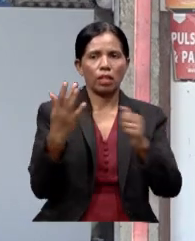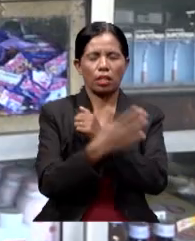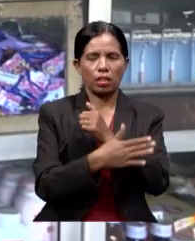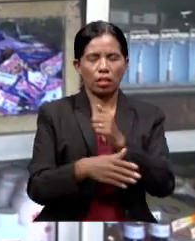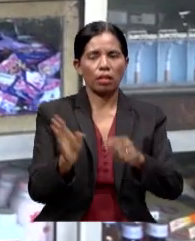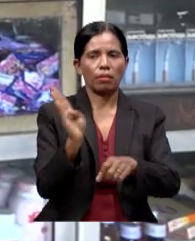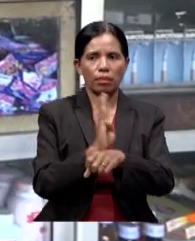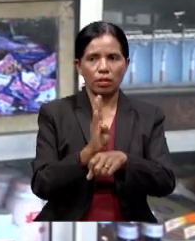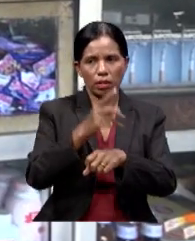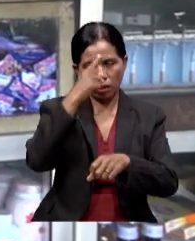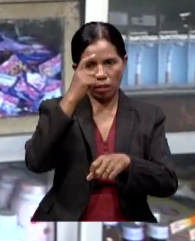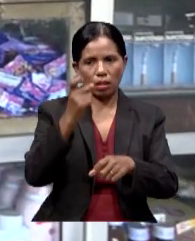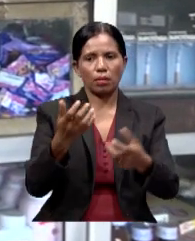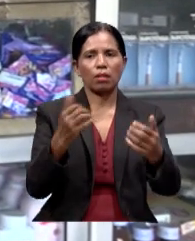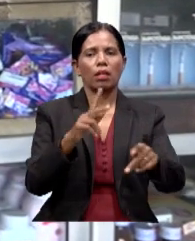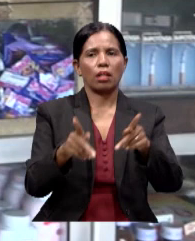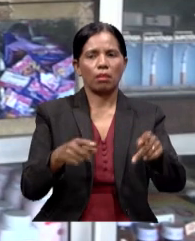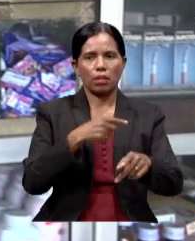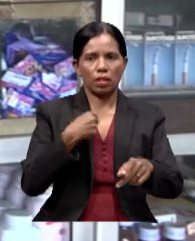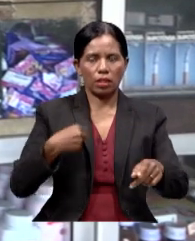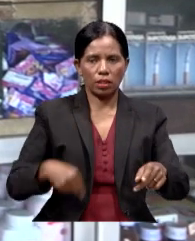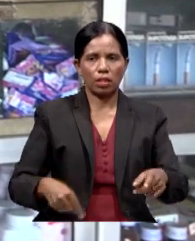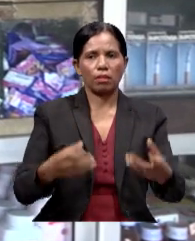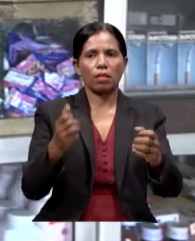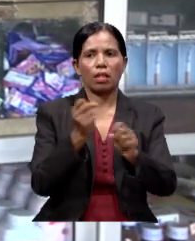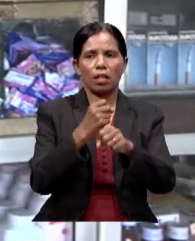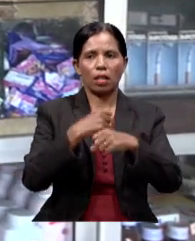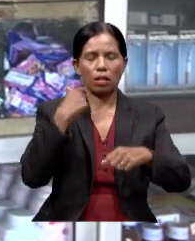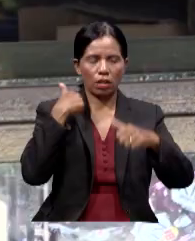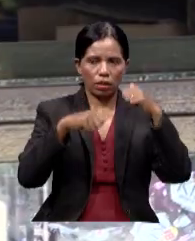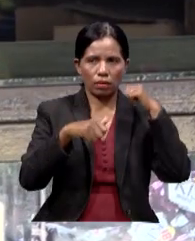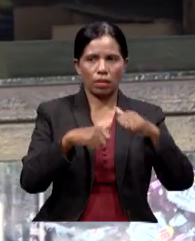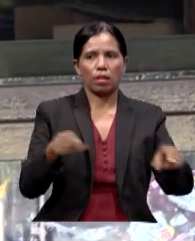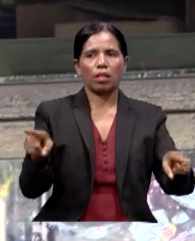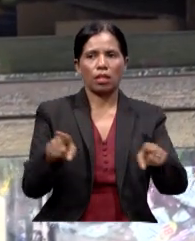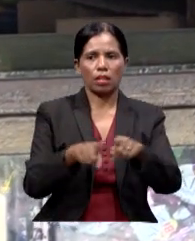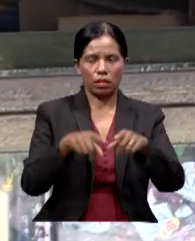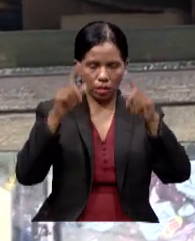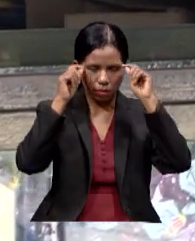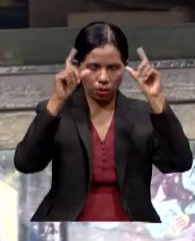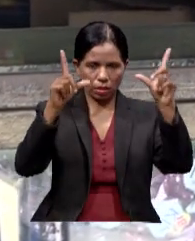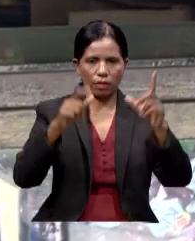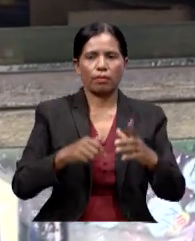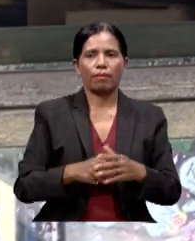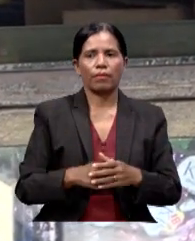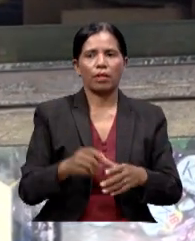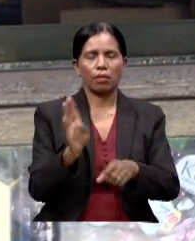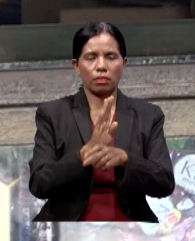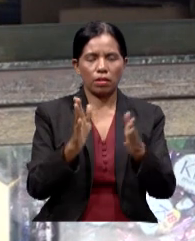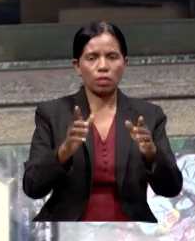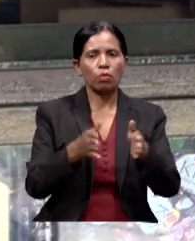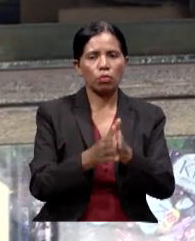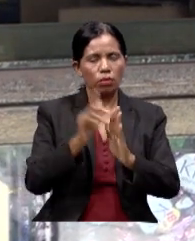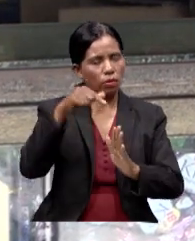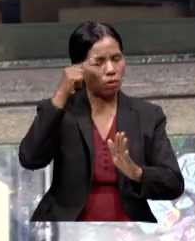negosiu. Tambah daudaune si dadaun Sines mayoria halu atividade negosiu kompara ho Timoroan. Negosiantene husu ba guvernu